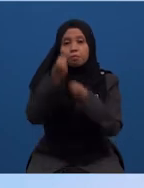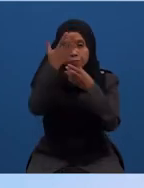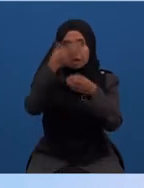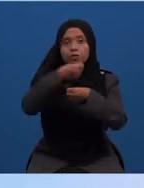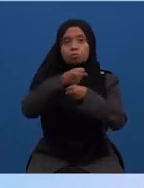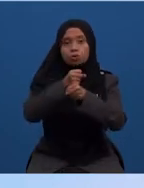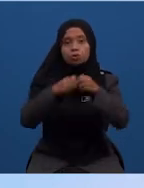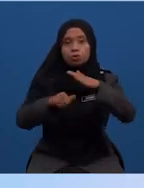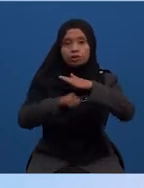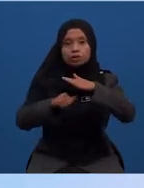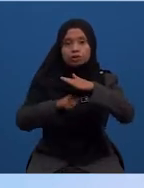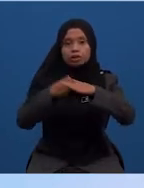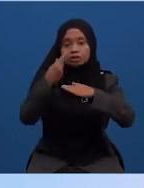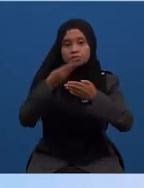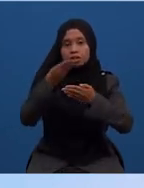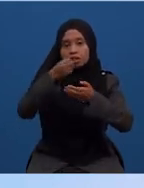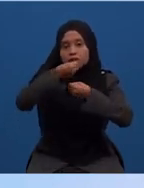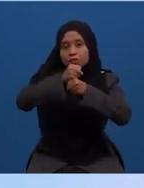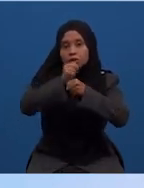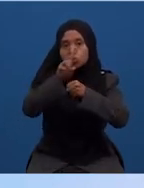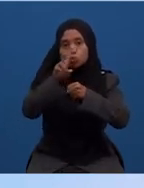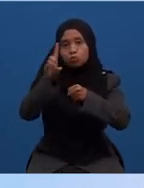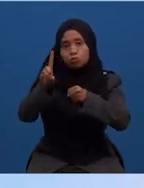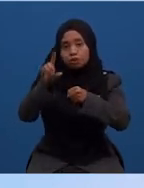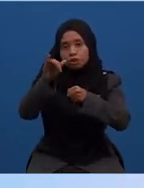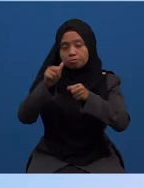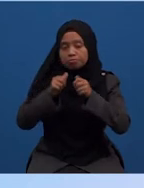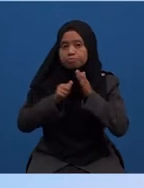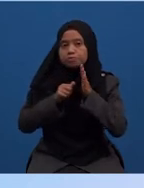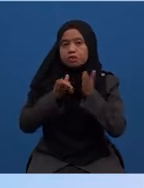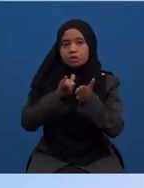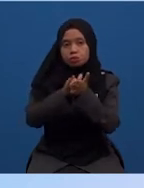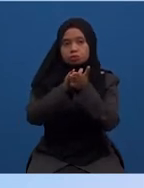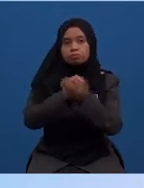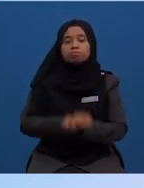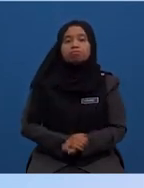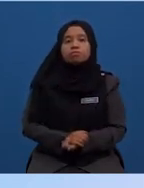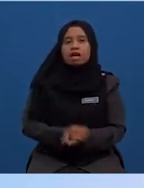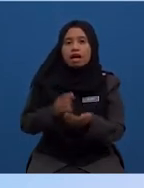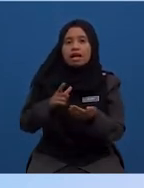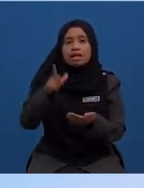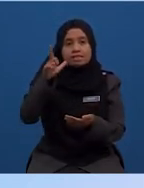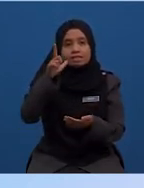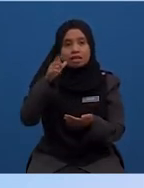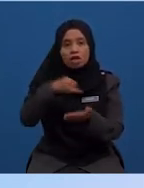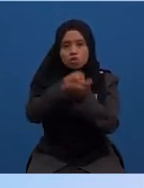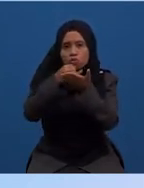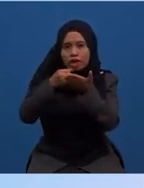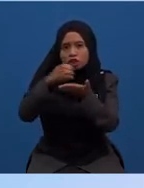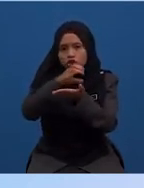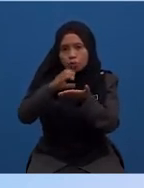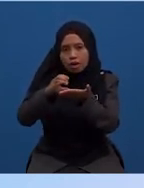Nyatakan bentuk asas bagi bentuk dua dimensi berikut. Liza melukis